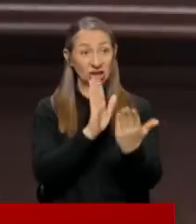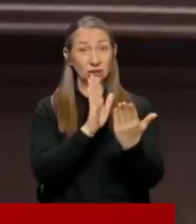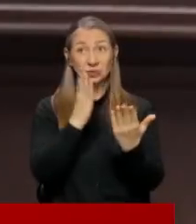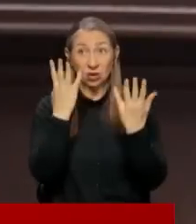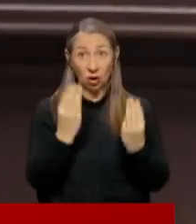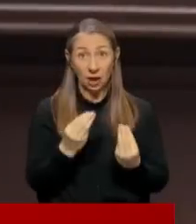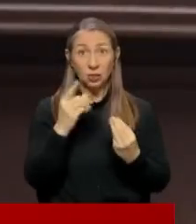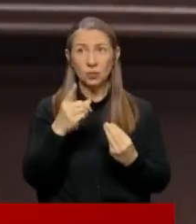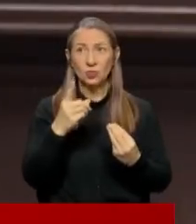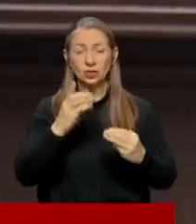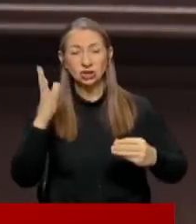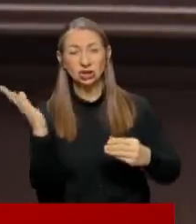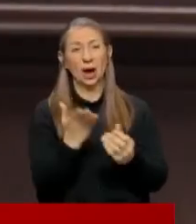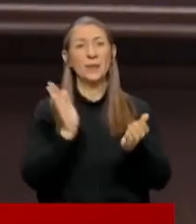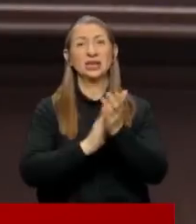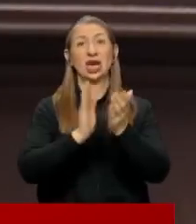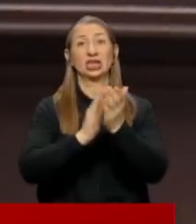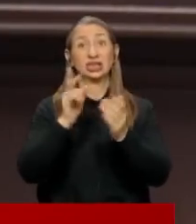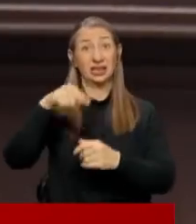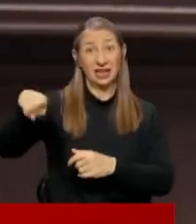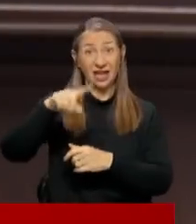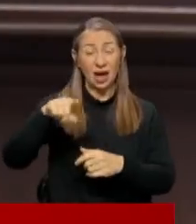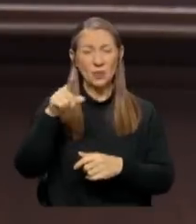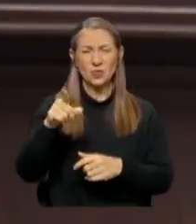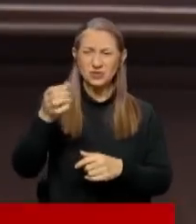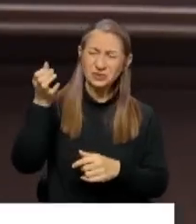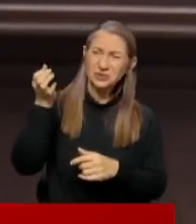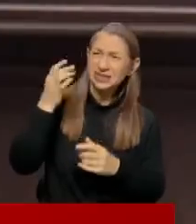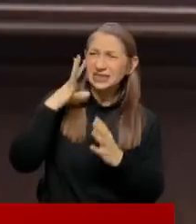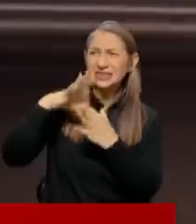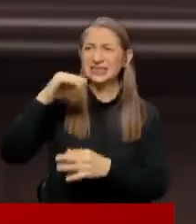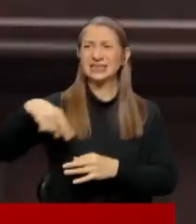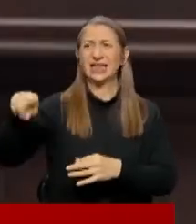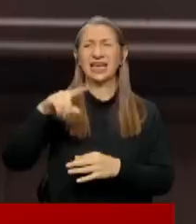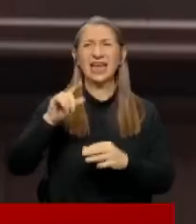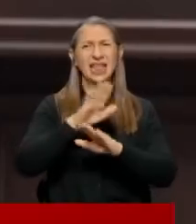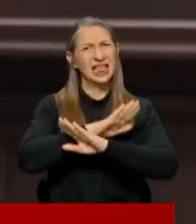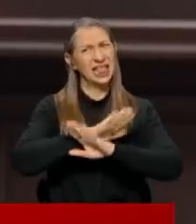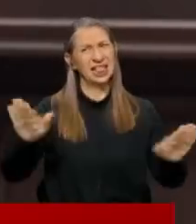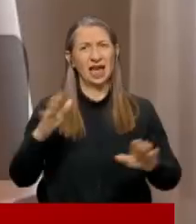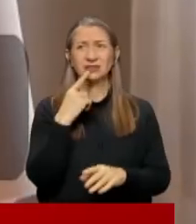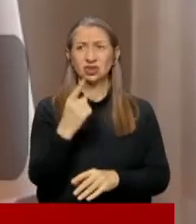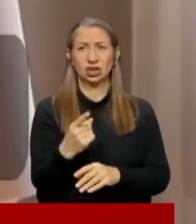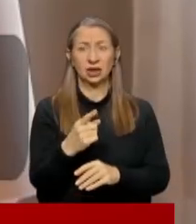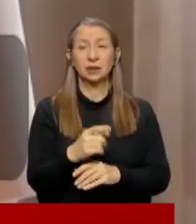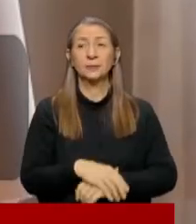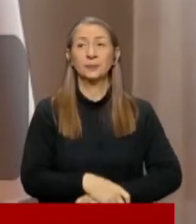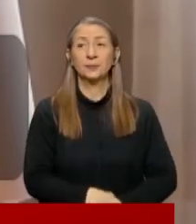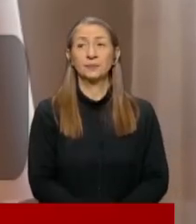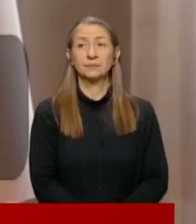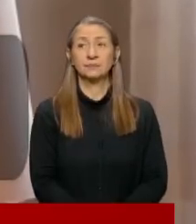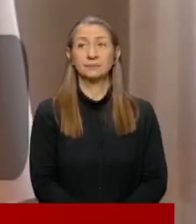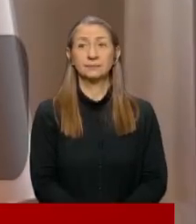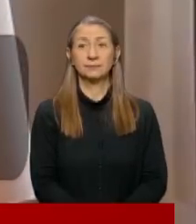çıkan bu darbe şakşakçılarına, bu kifayetsiz muhterislere yeter diyecek. Demokrat Parti olarak